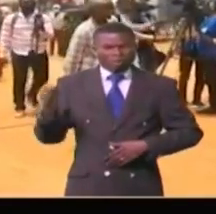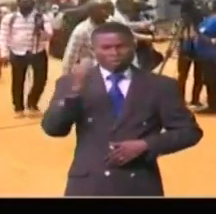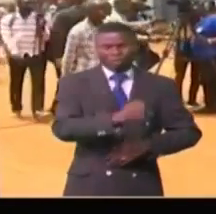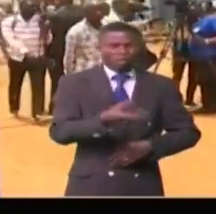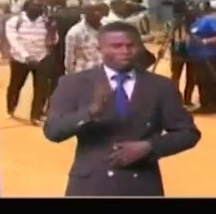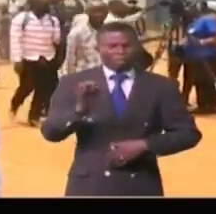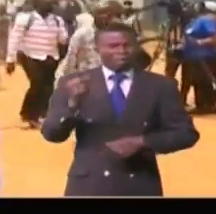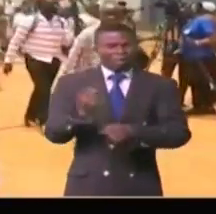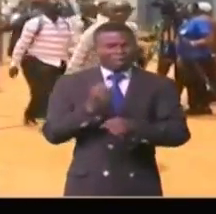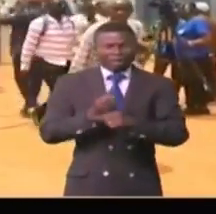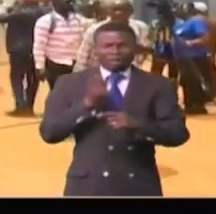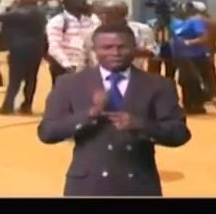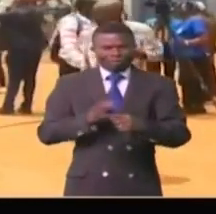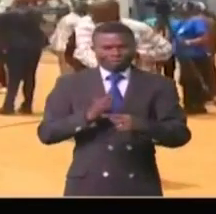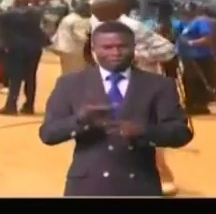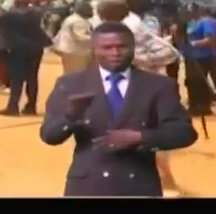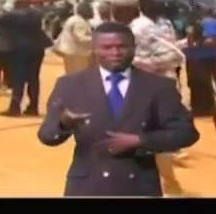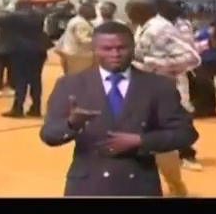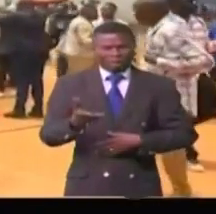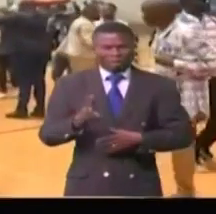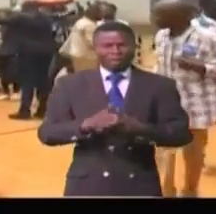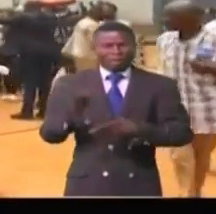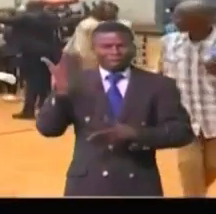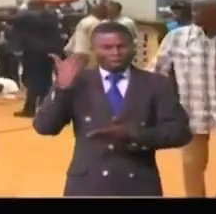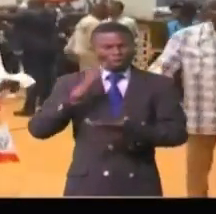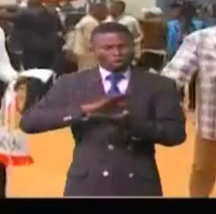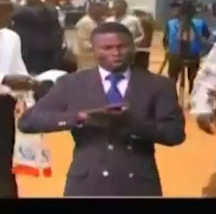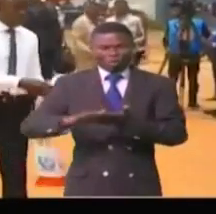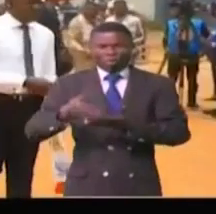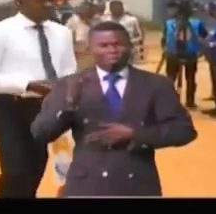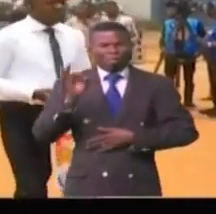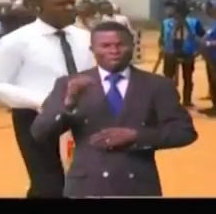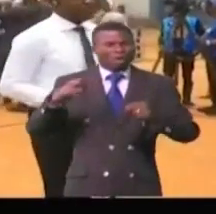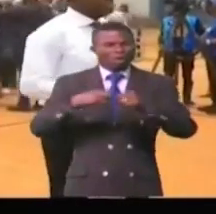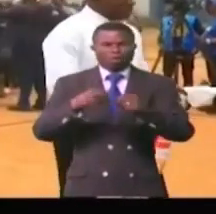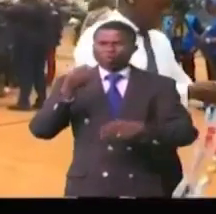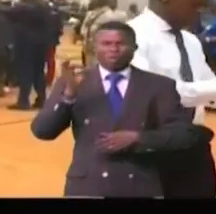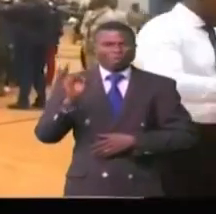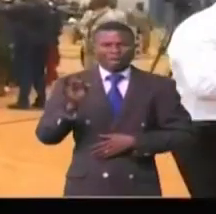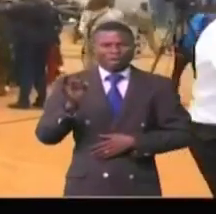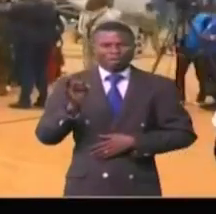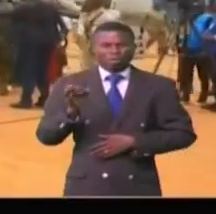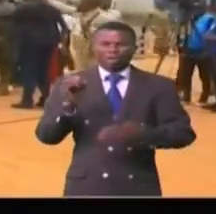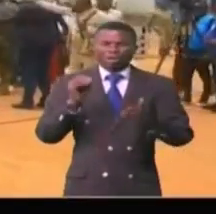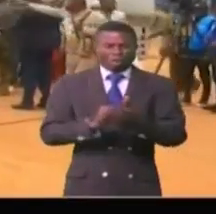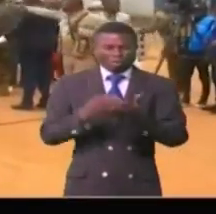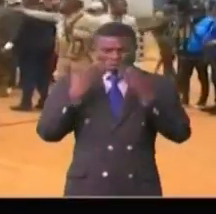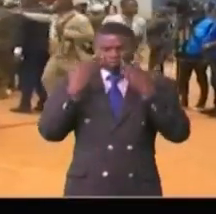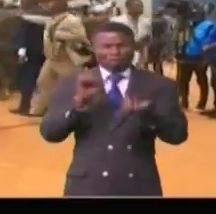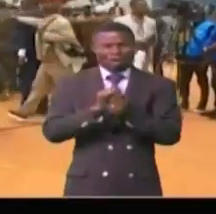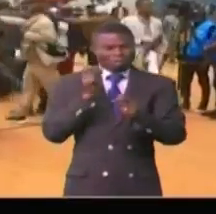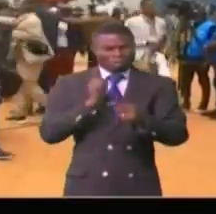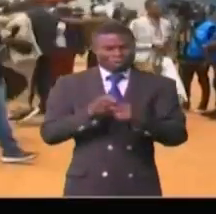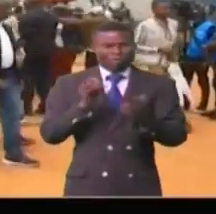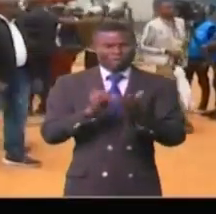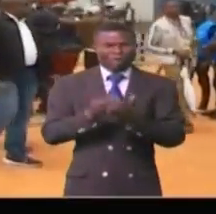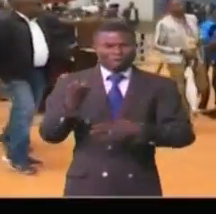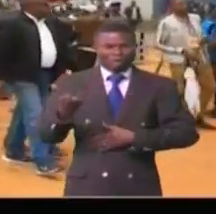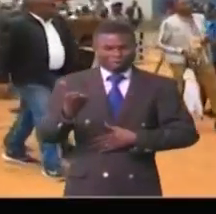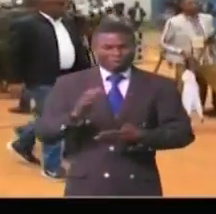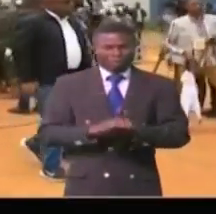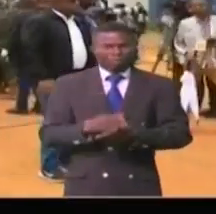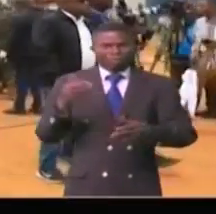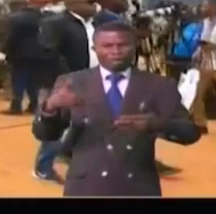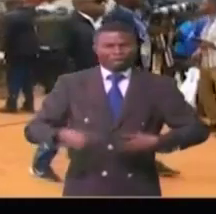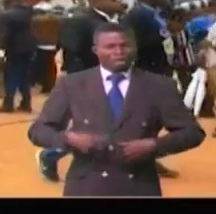qui doit animer les communes. L'accès à l'eau comme partout, l'électricité. Et voilà, et donc l'emploi des